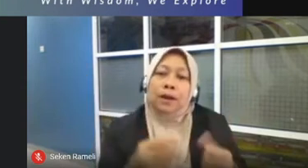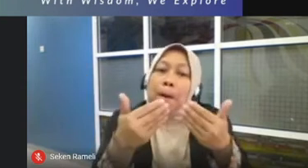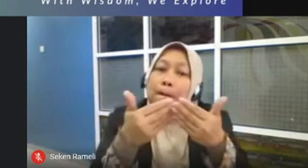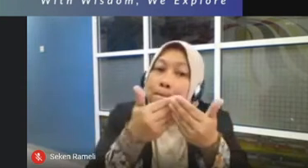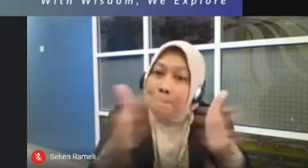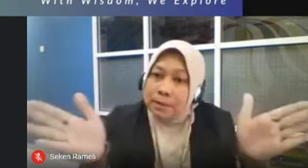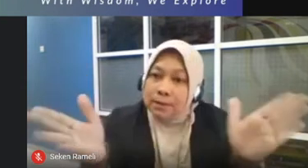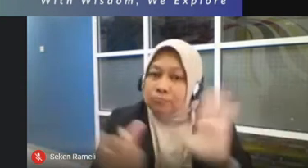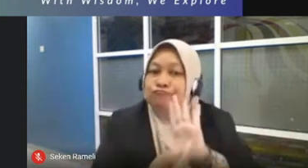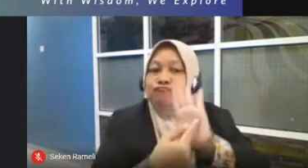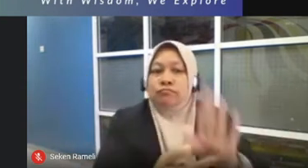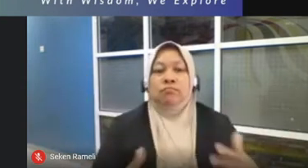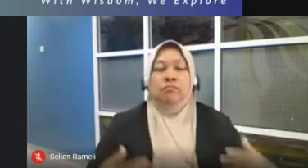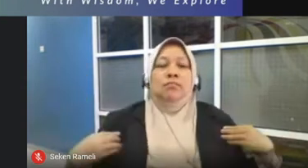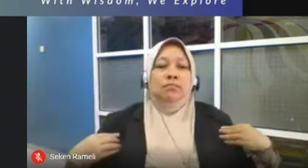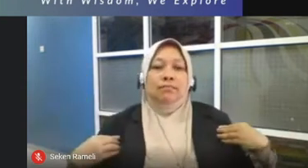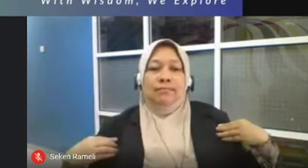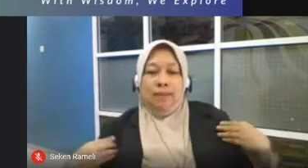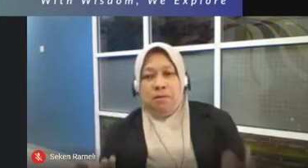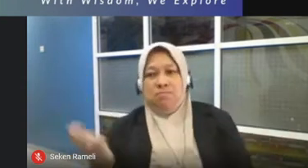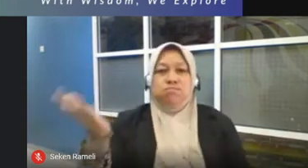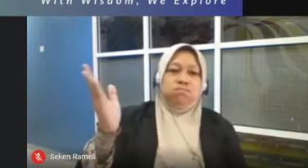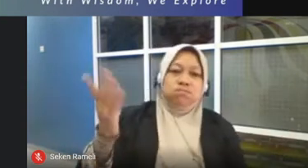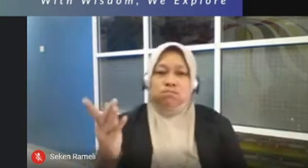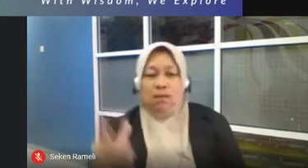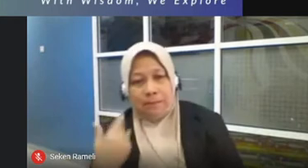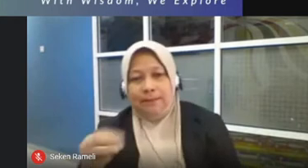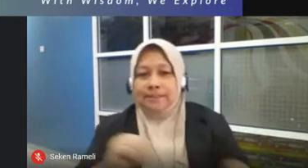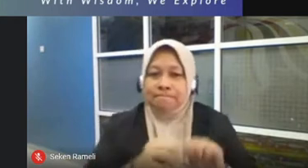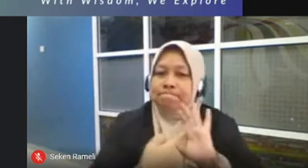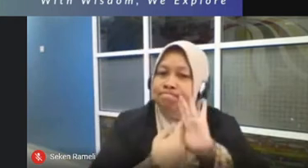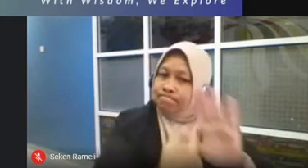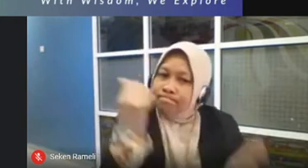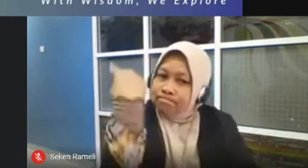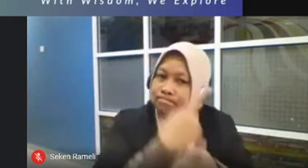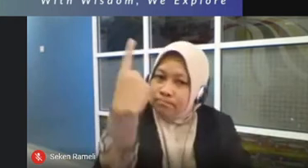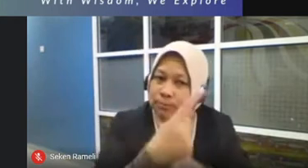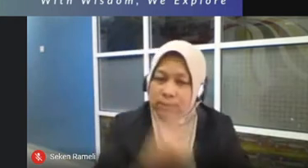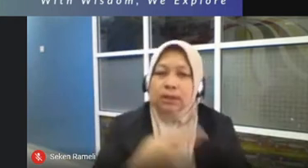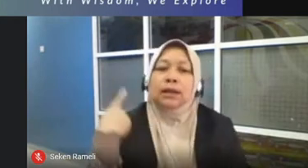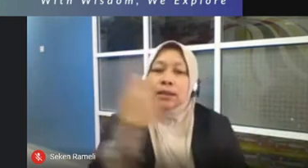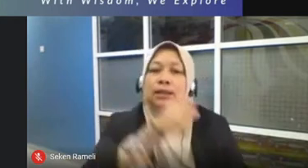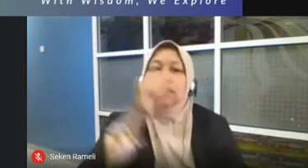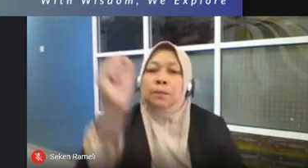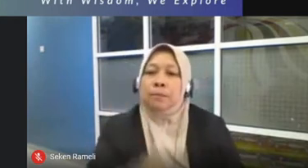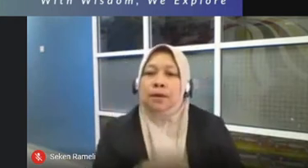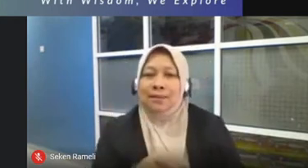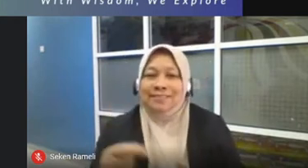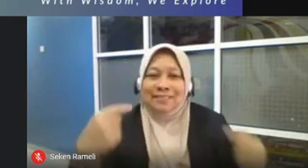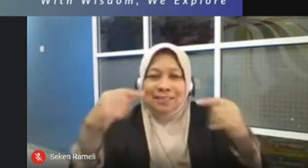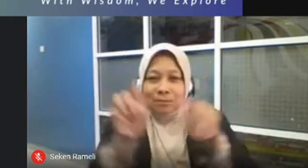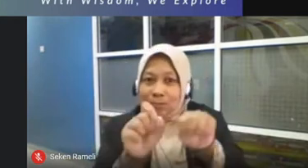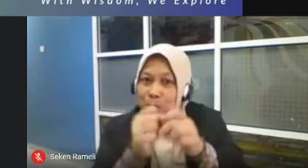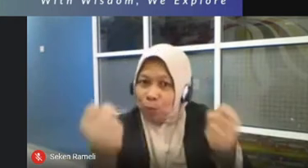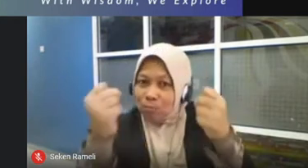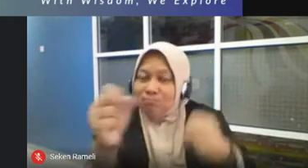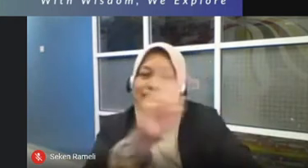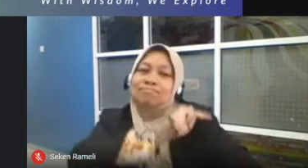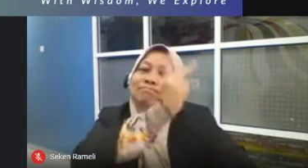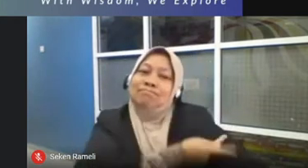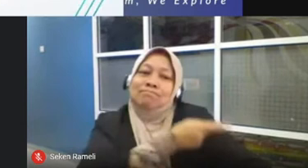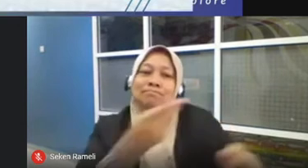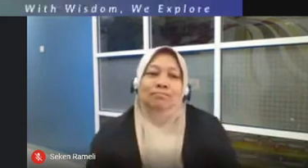up your shoulder, open up your chest. Itu time tu baru boleh tunjuk you punya taring dan sebagainya.